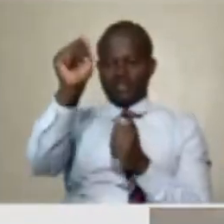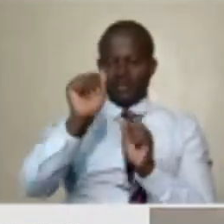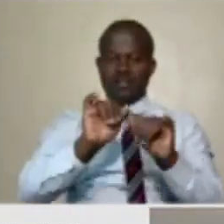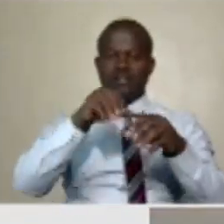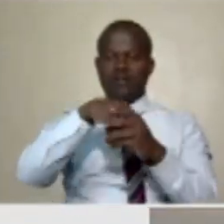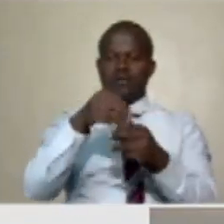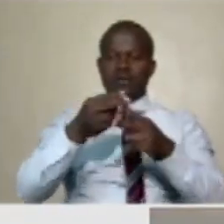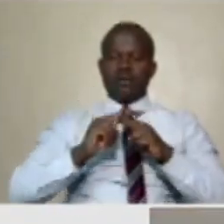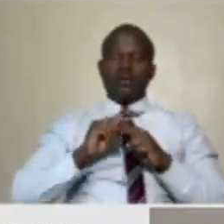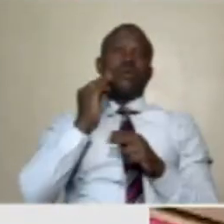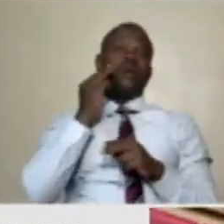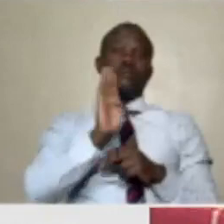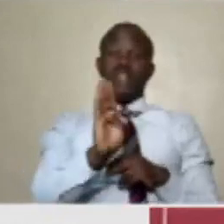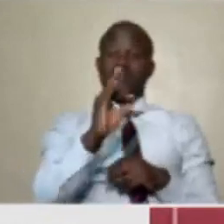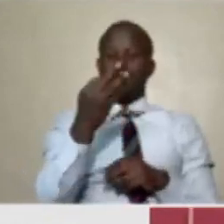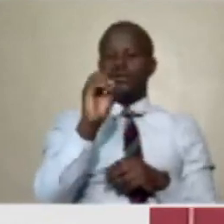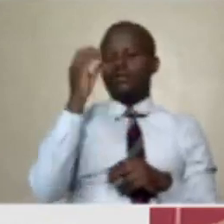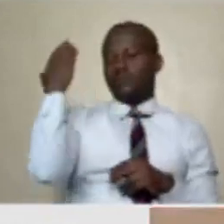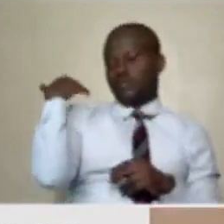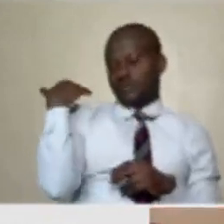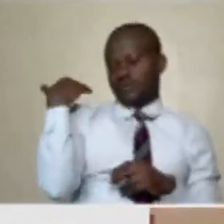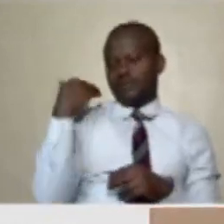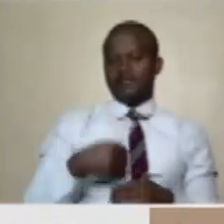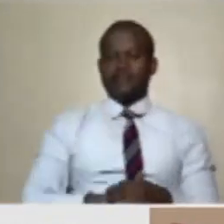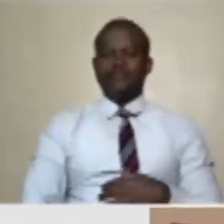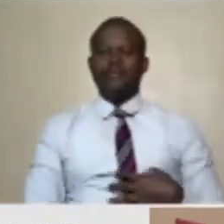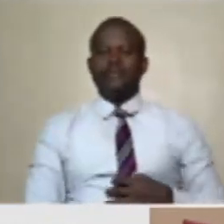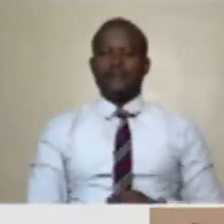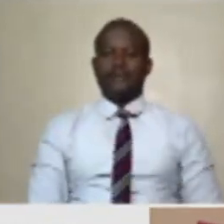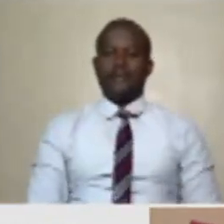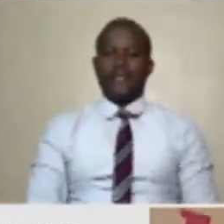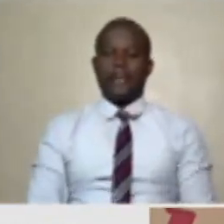hasigara umwenda wa miliyari 30 icyo gihe. Kwizera Bosco mu mujyi wa Kigali.